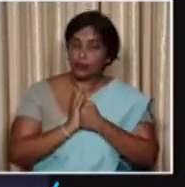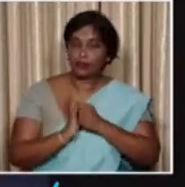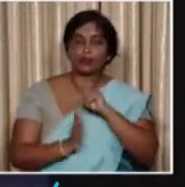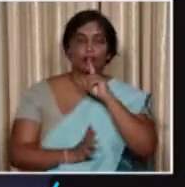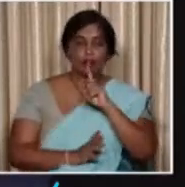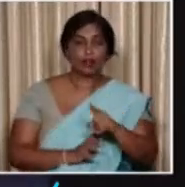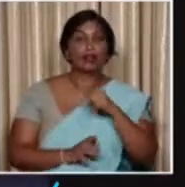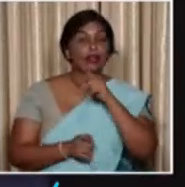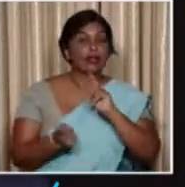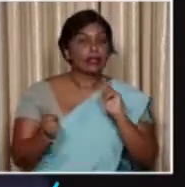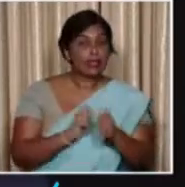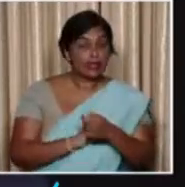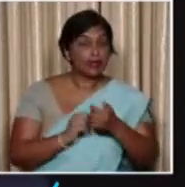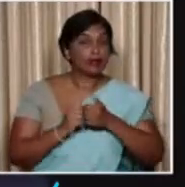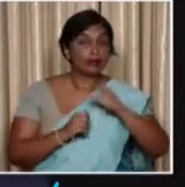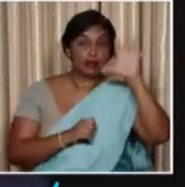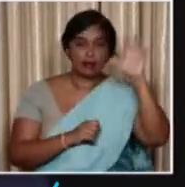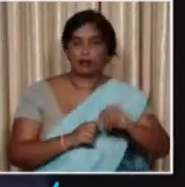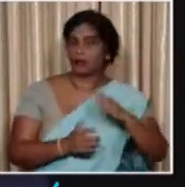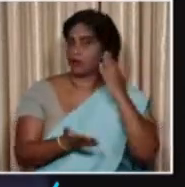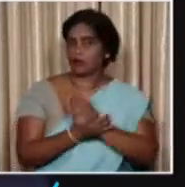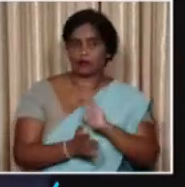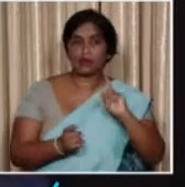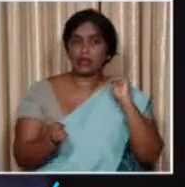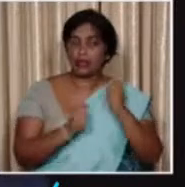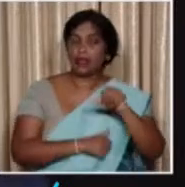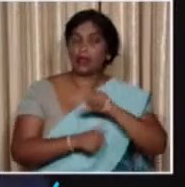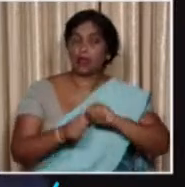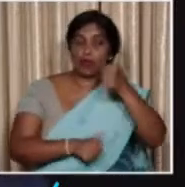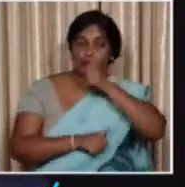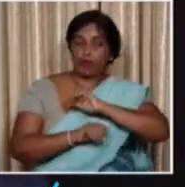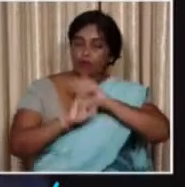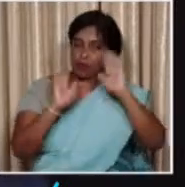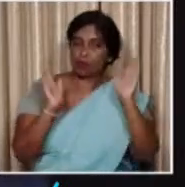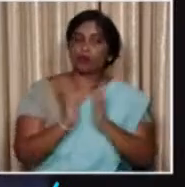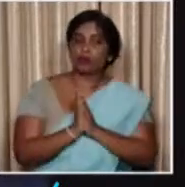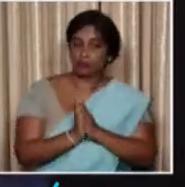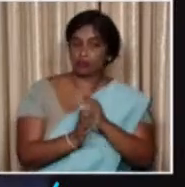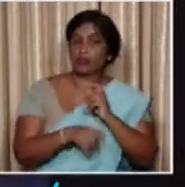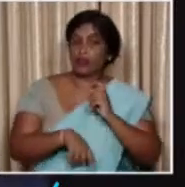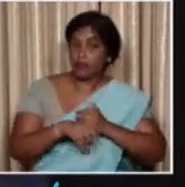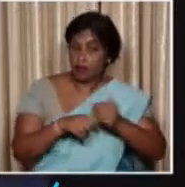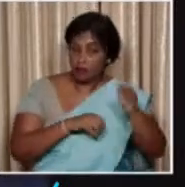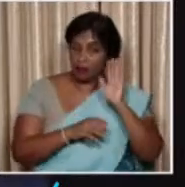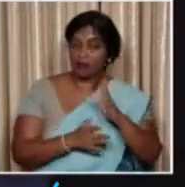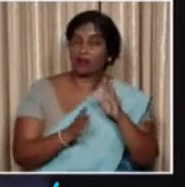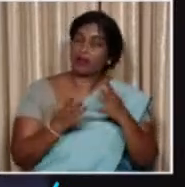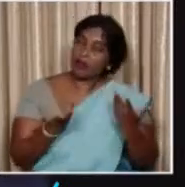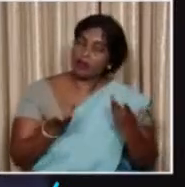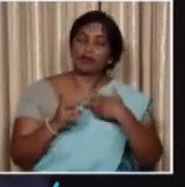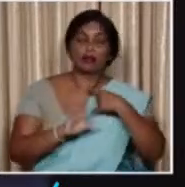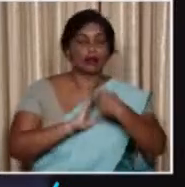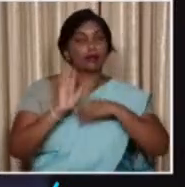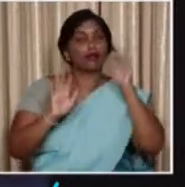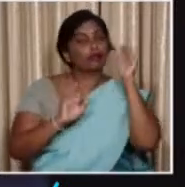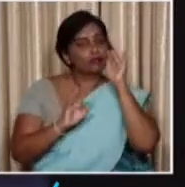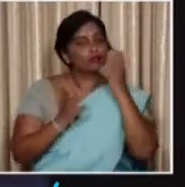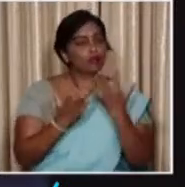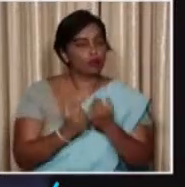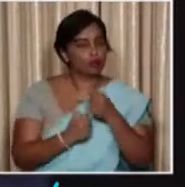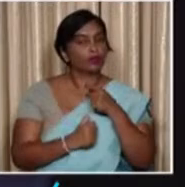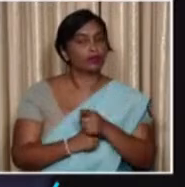ඉල්ලනවා මේ ක්‍රිකට් එක ගේන එක නතර කරන්න එපා ක්‍රිකට් ආයතනයේ මේ හොරකම් වංචා පිළිබඳව වෙලා තියෙනවා නම් නැත්නම් රටට දැනගන්න අවශ්‍ය